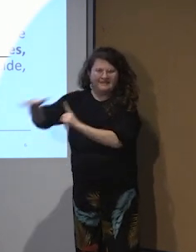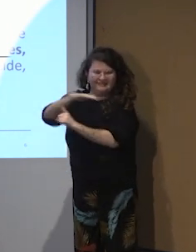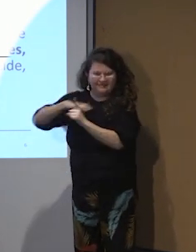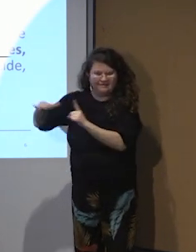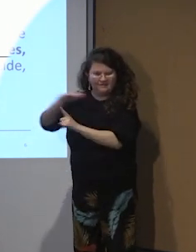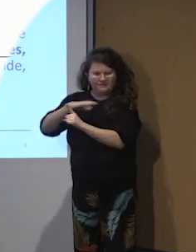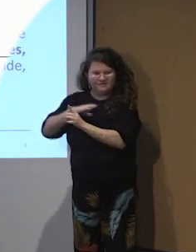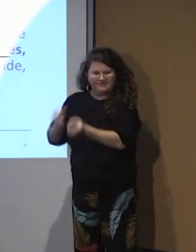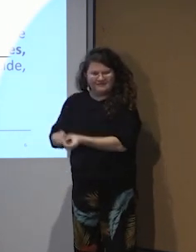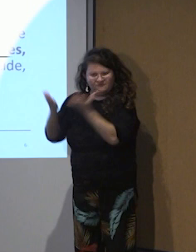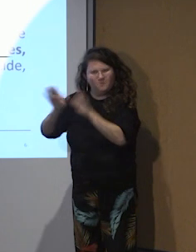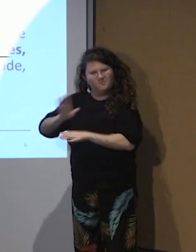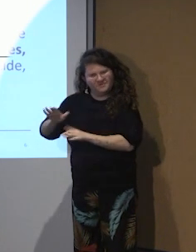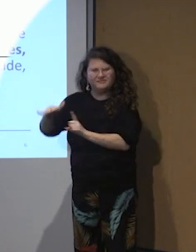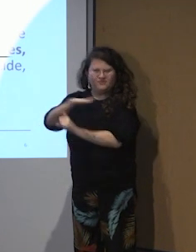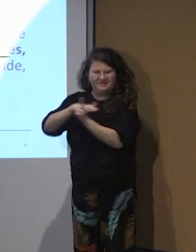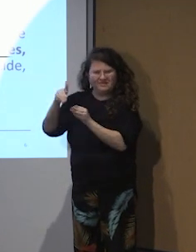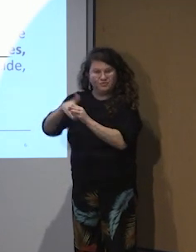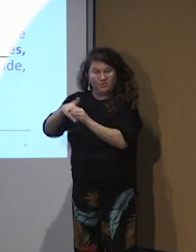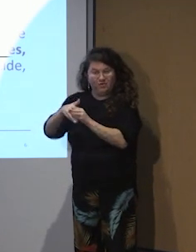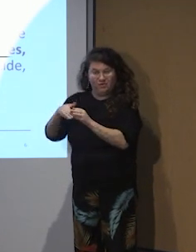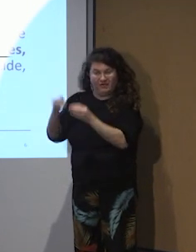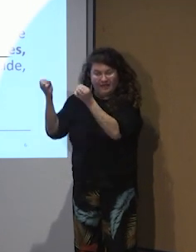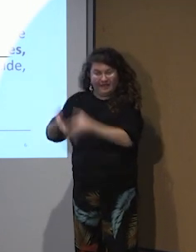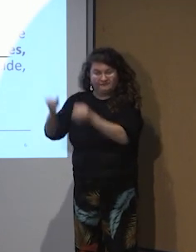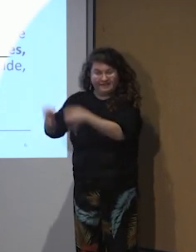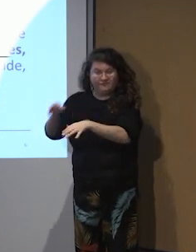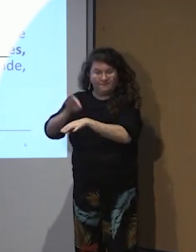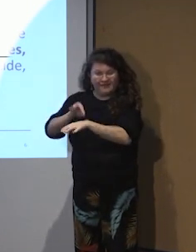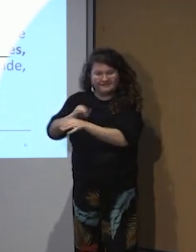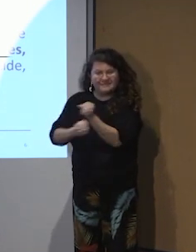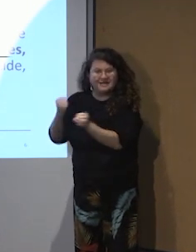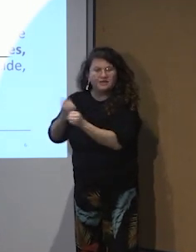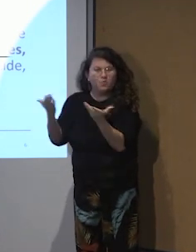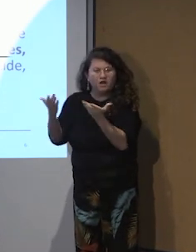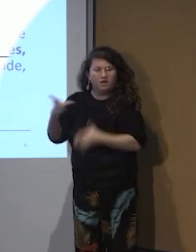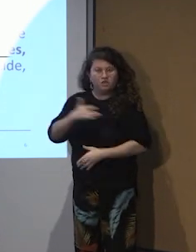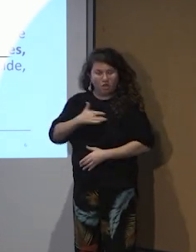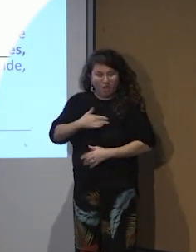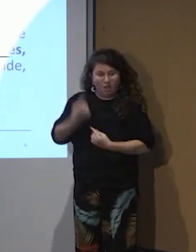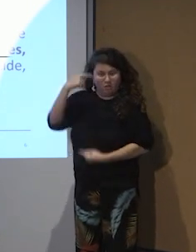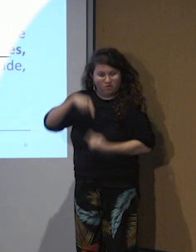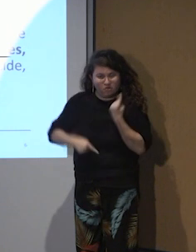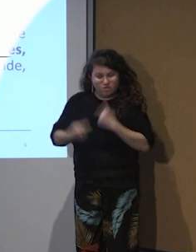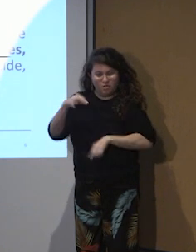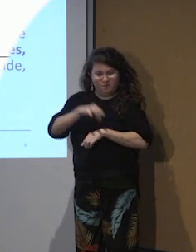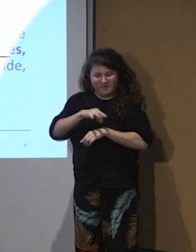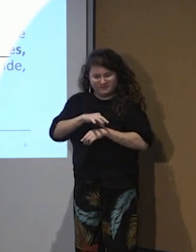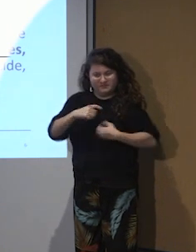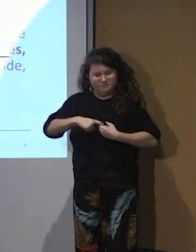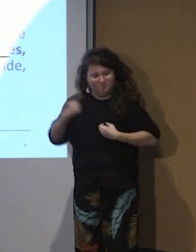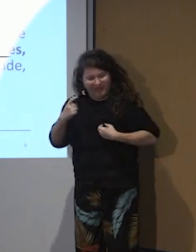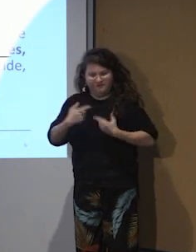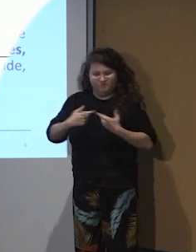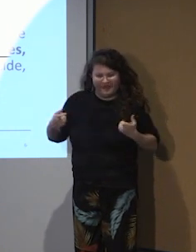les maladies de civilisation, c'est-à-dire les maladies cardiovasculaires, les cardiopathies,